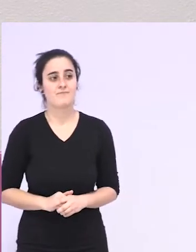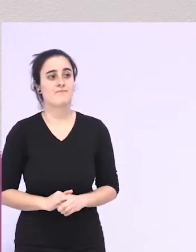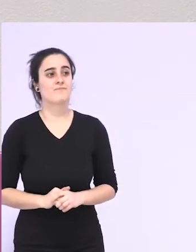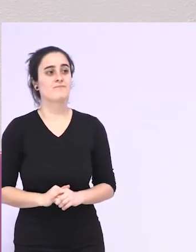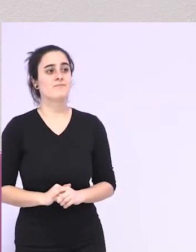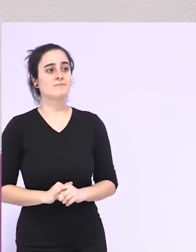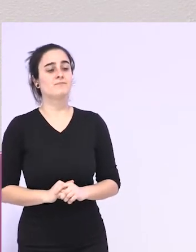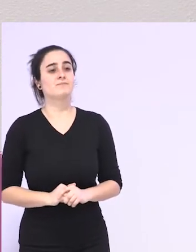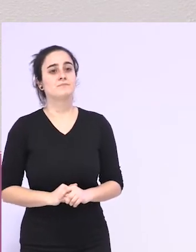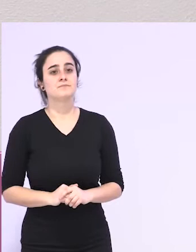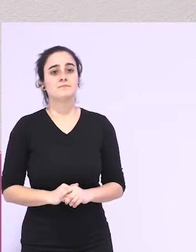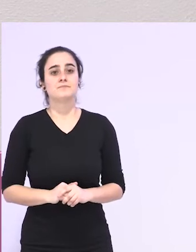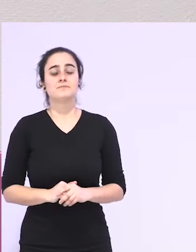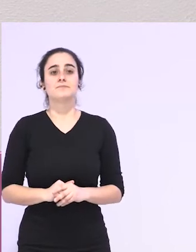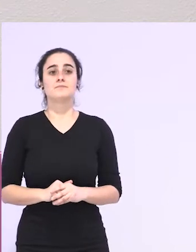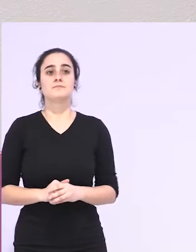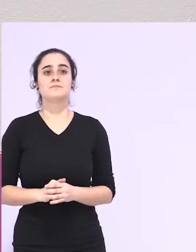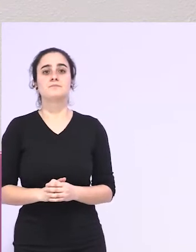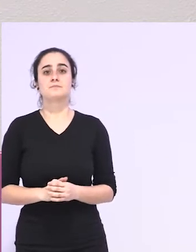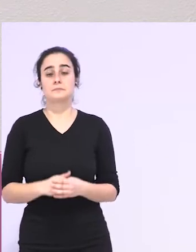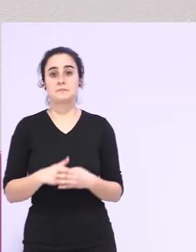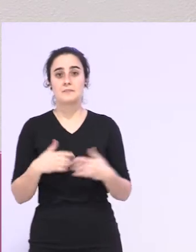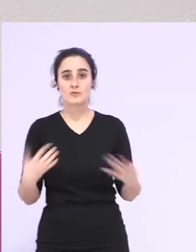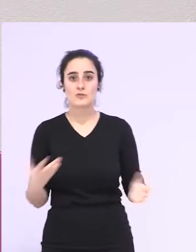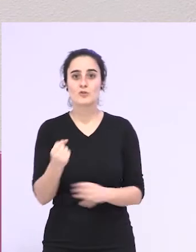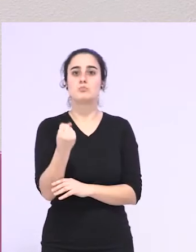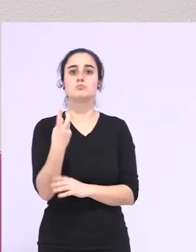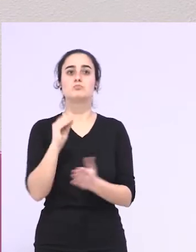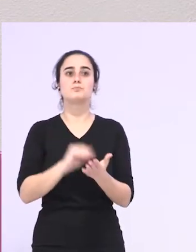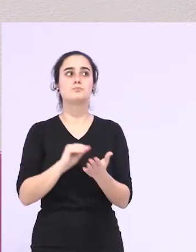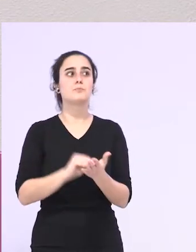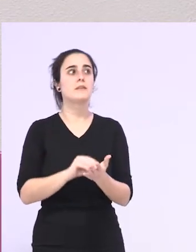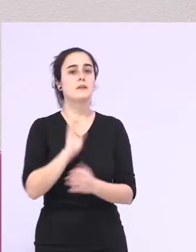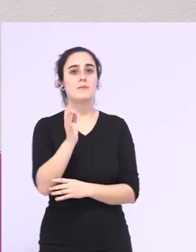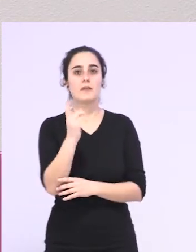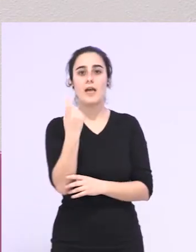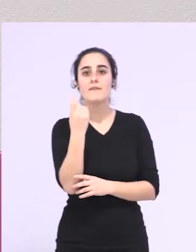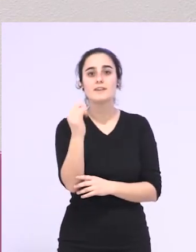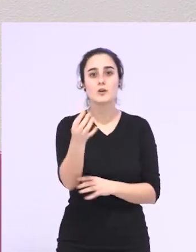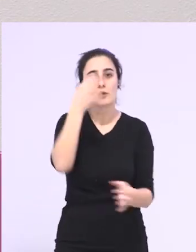Orduan, askotan da ere horrelako gauza txikitan, ez? Edo sotiletan jartzea harreta.